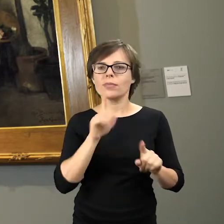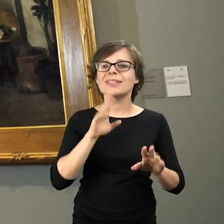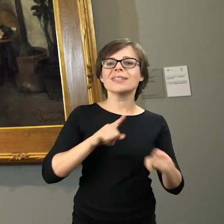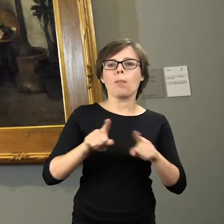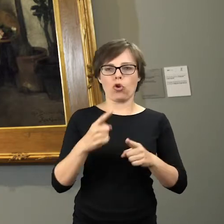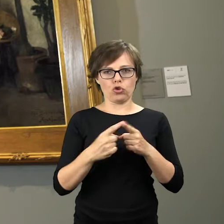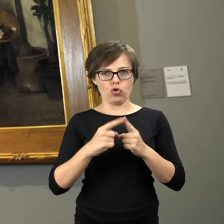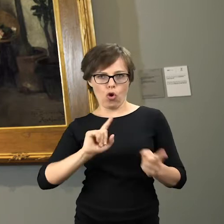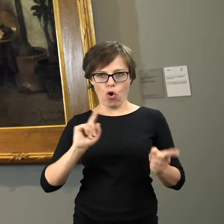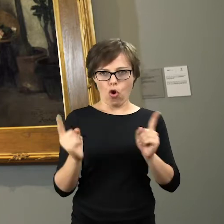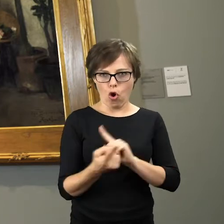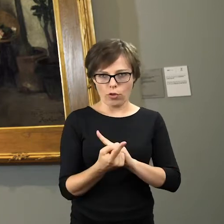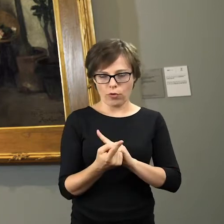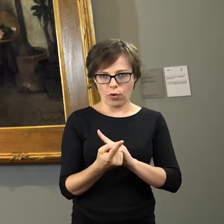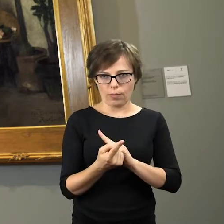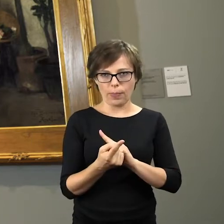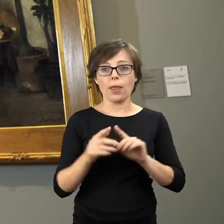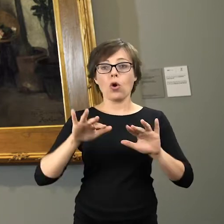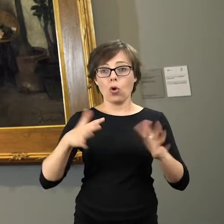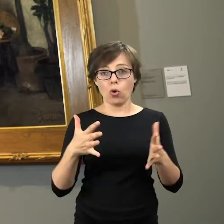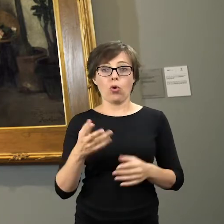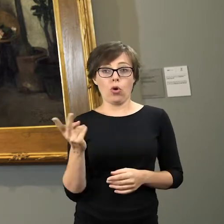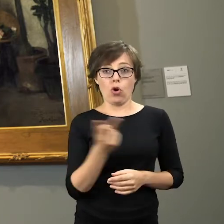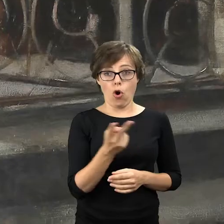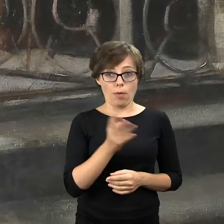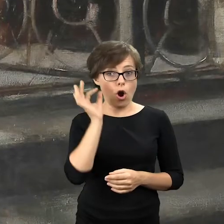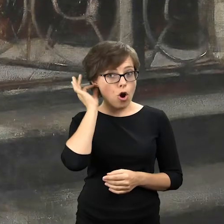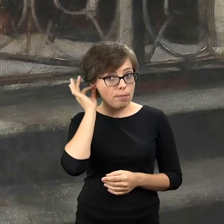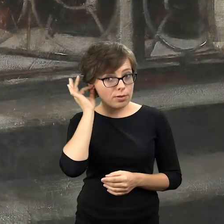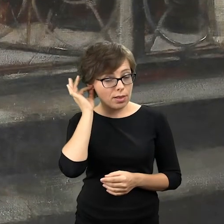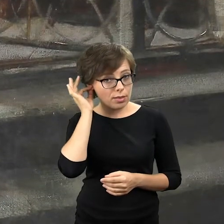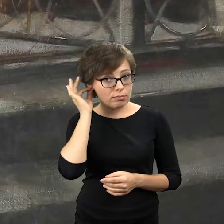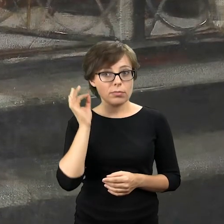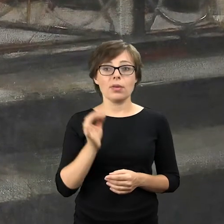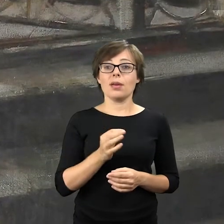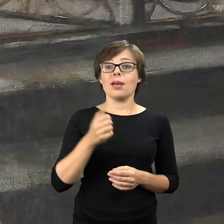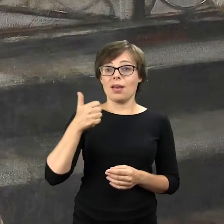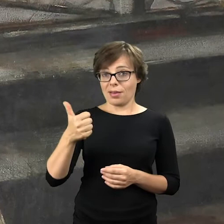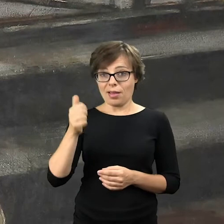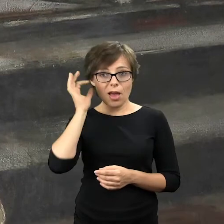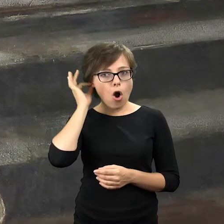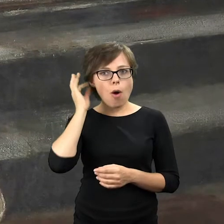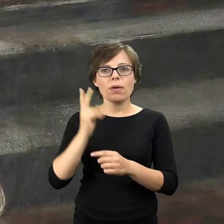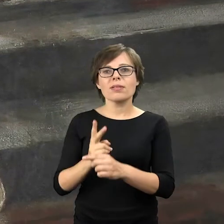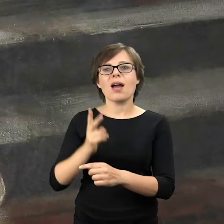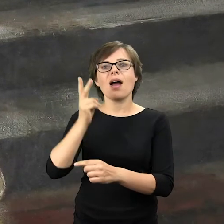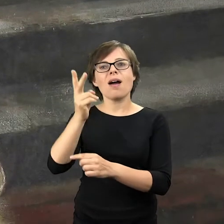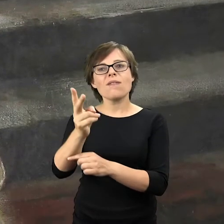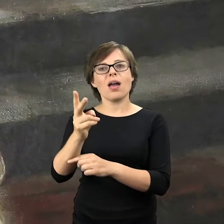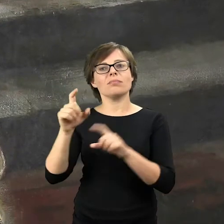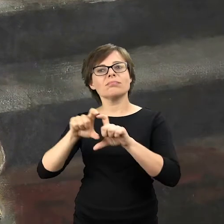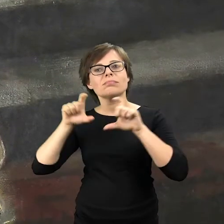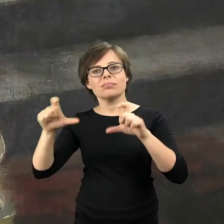momenty. Kobiety, które są tam przedstawione, jedna wstępuje do klasztoru, wybiera życie